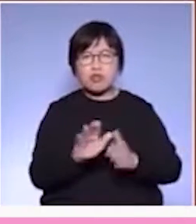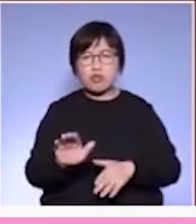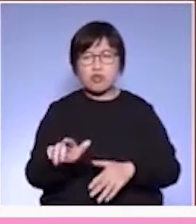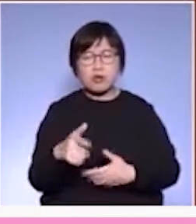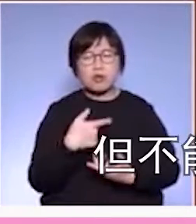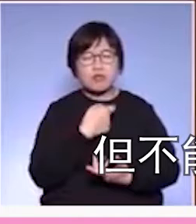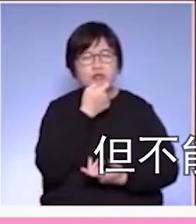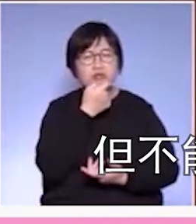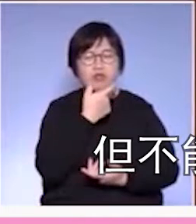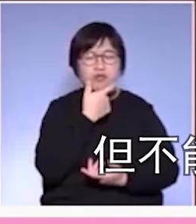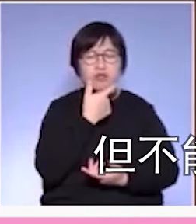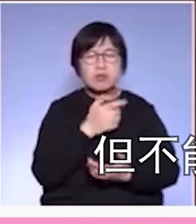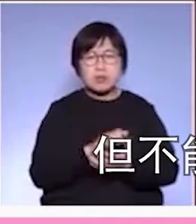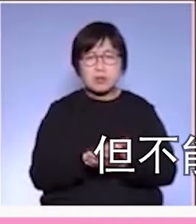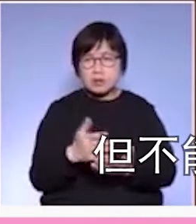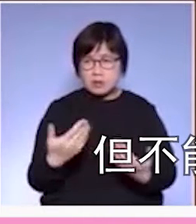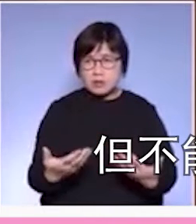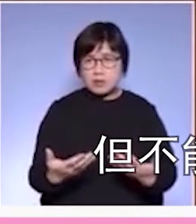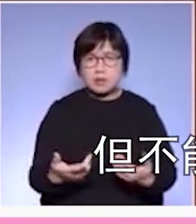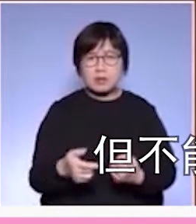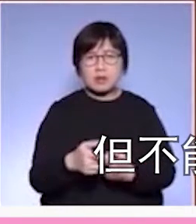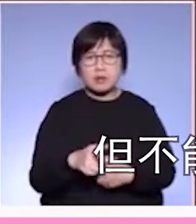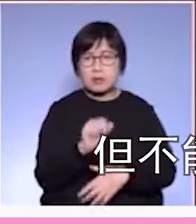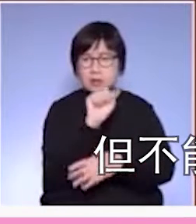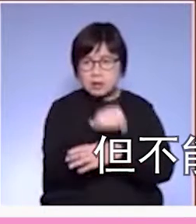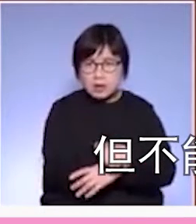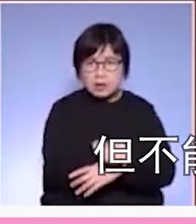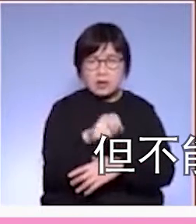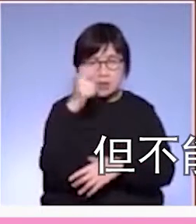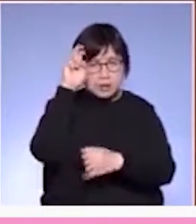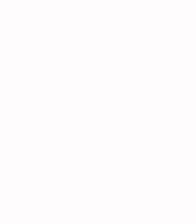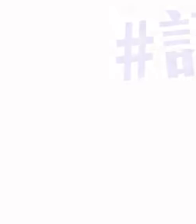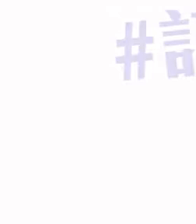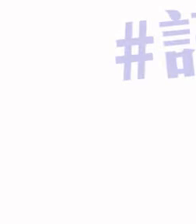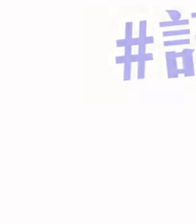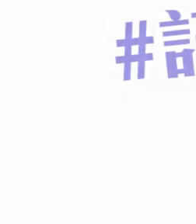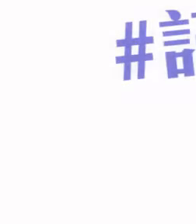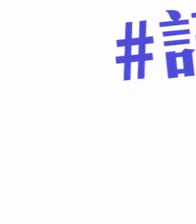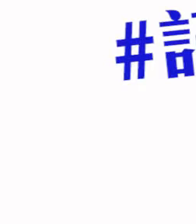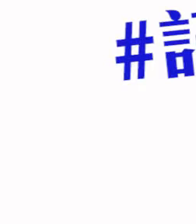樂意嘅，但不能夠而家即係承諾嗰個檢討嘅結果係點樣。